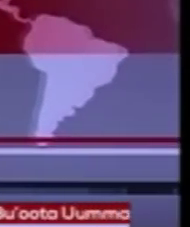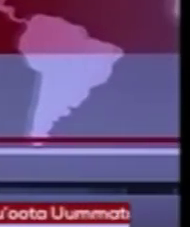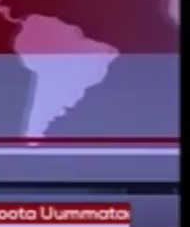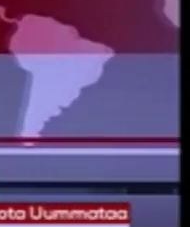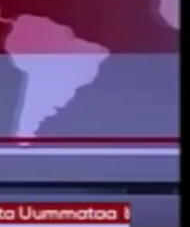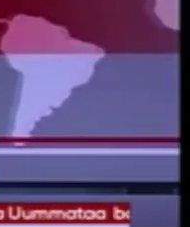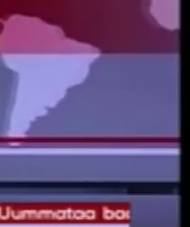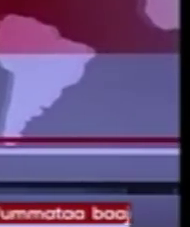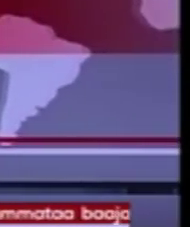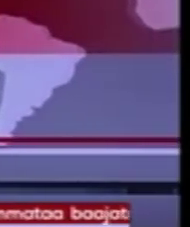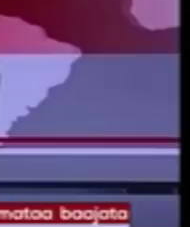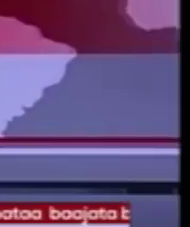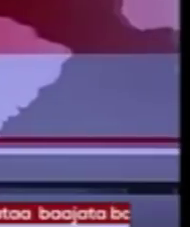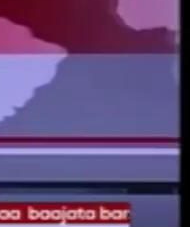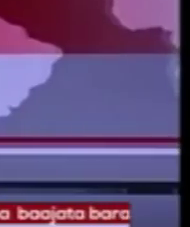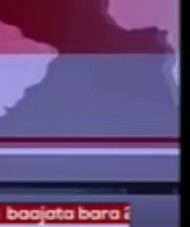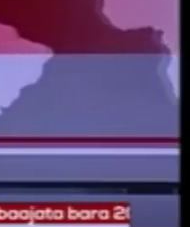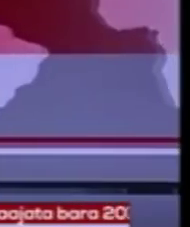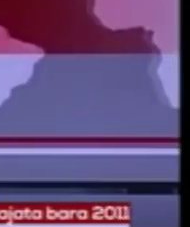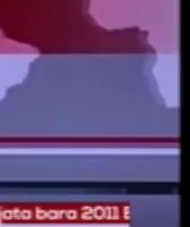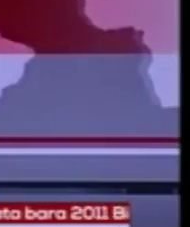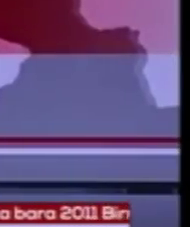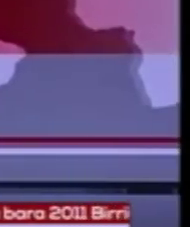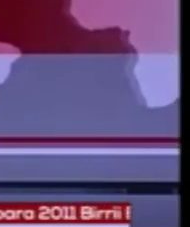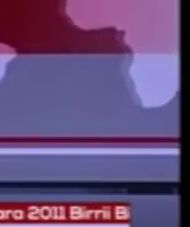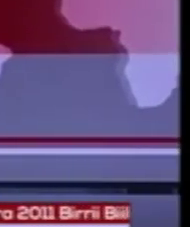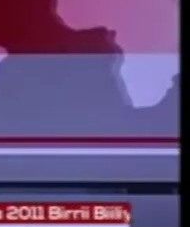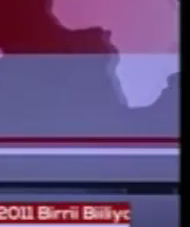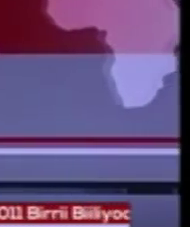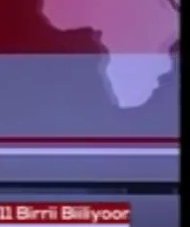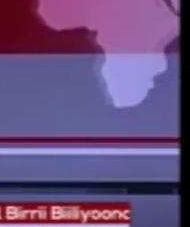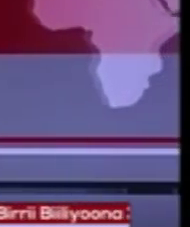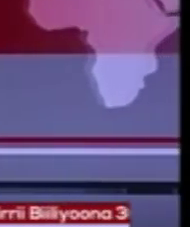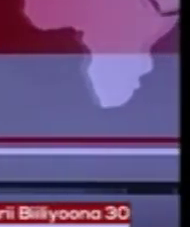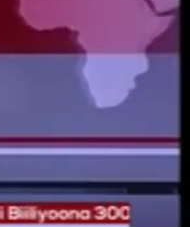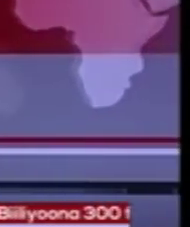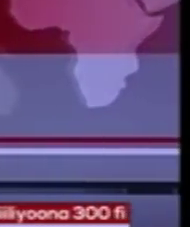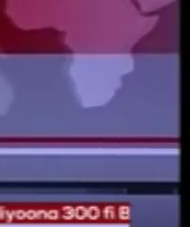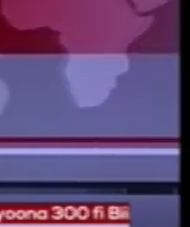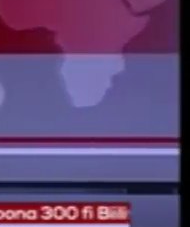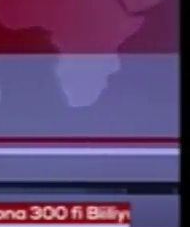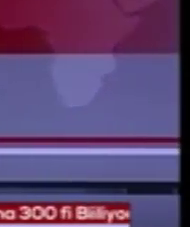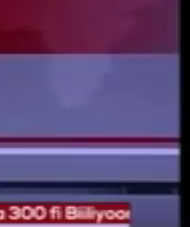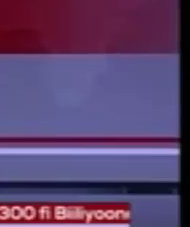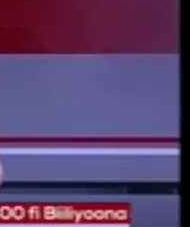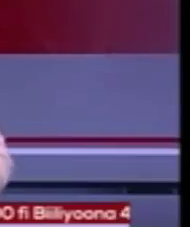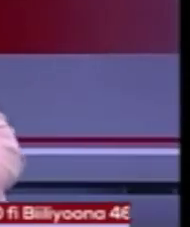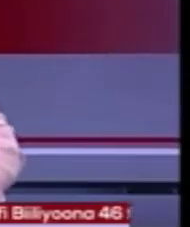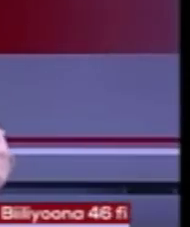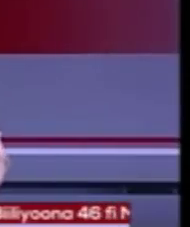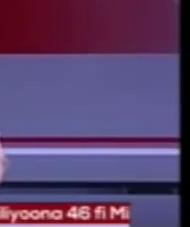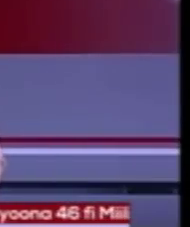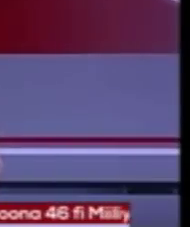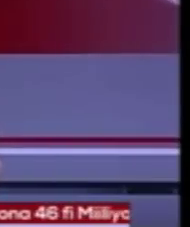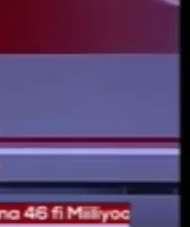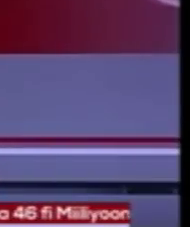bakka bu'oota ummataa baajata bara 2011 birrii biiliyoona 300 biiliyoona 46 miiliyoona 900 ta'u raggaasiseera.